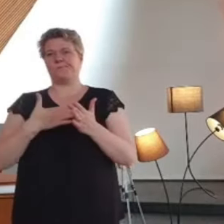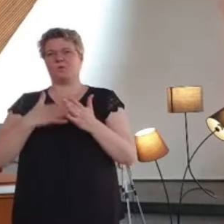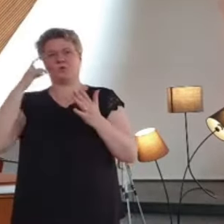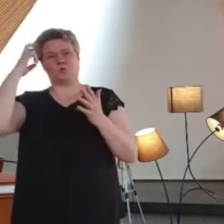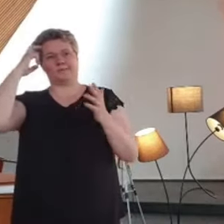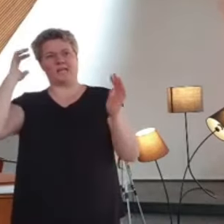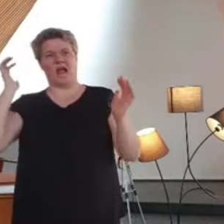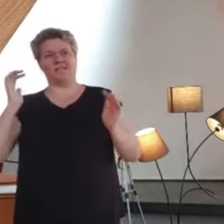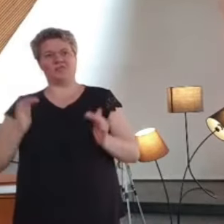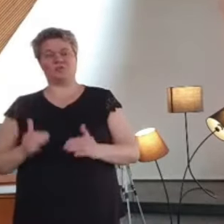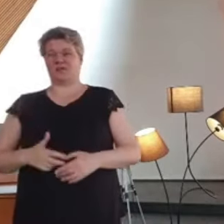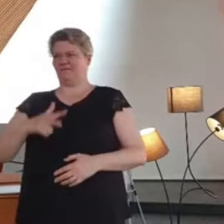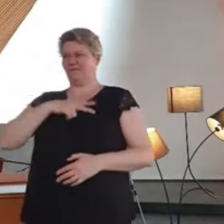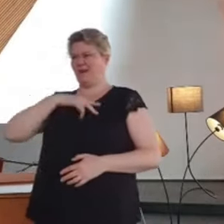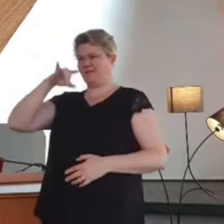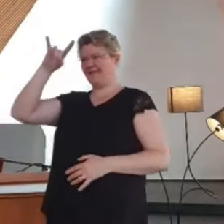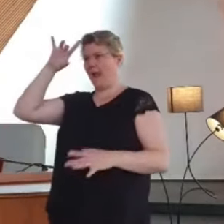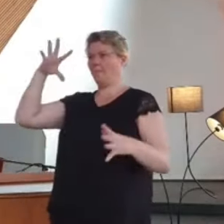das beziehen.